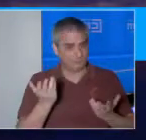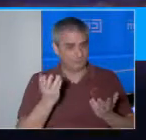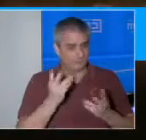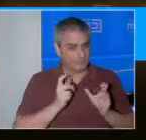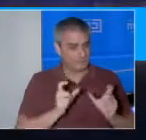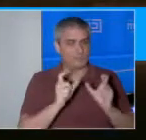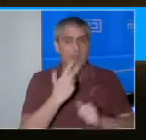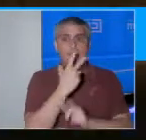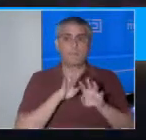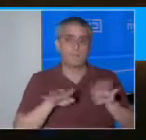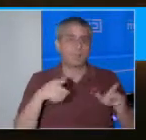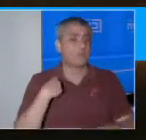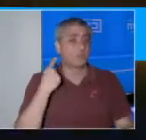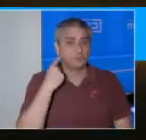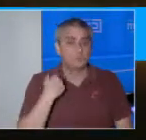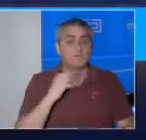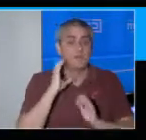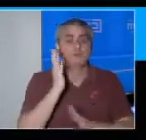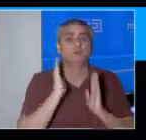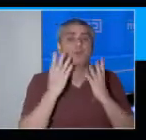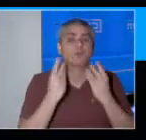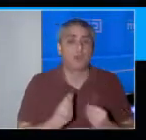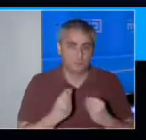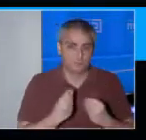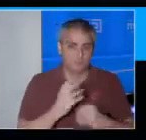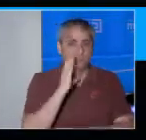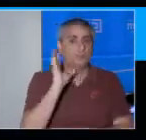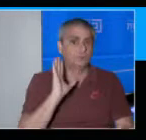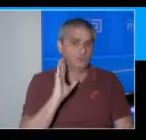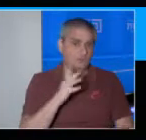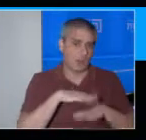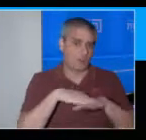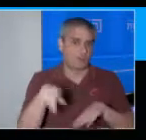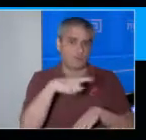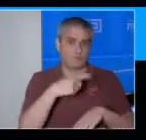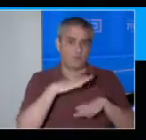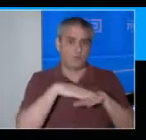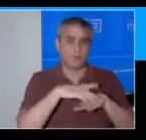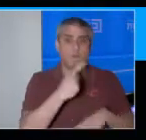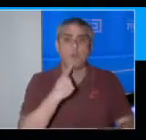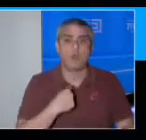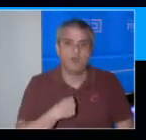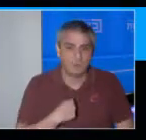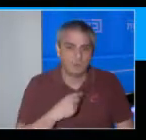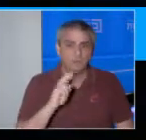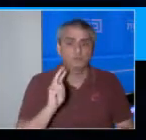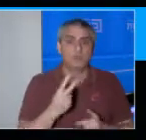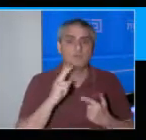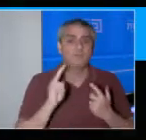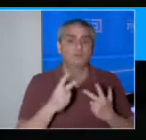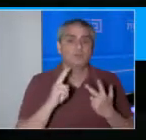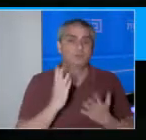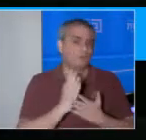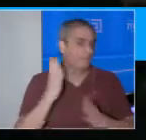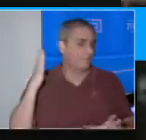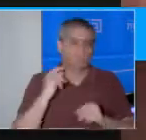במגפה. לכן אנחנו שומעים ומקשיבים היטב, קשב רב, למומחים. המומחים אומרים פעם אחר פעם, במשך